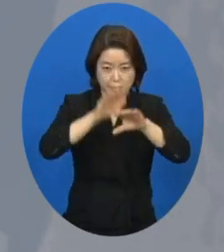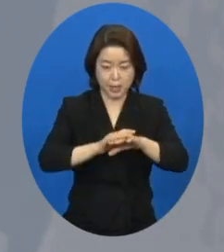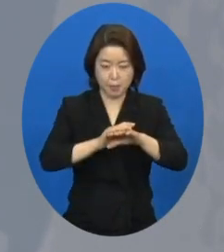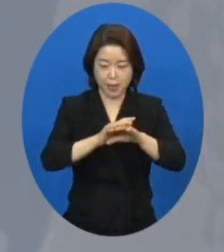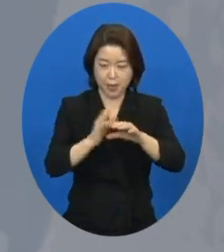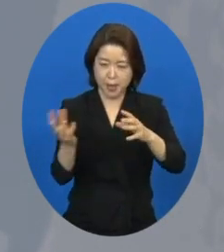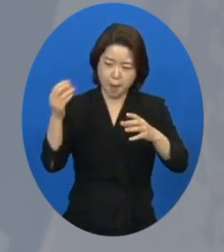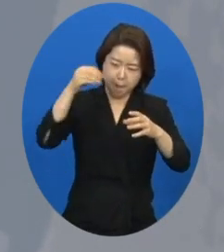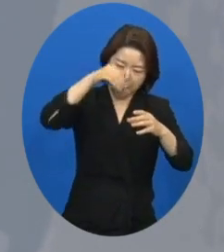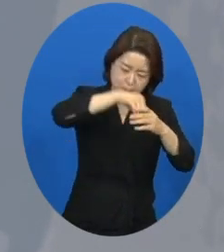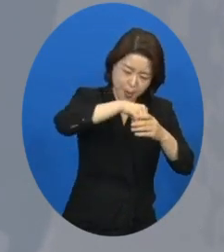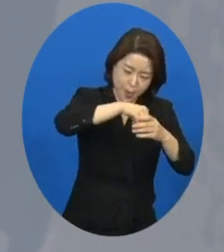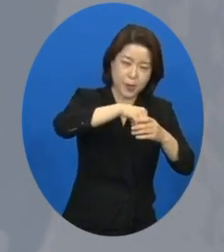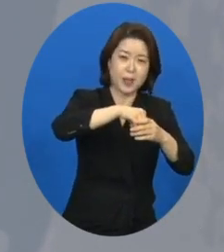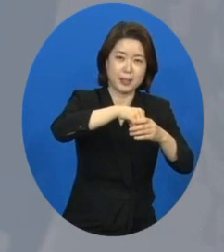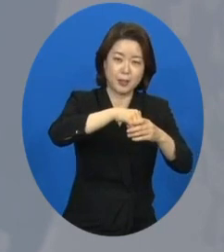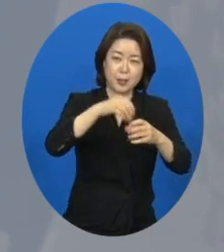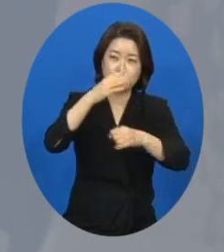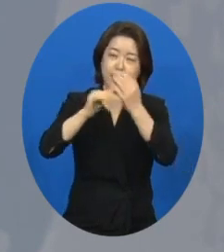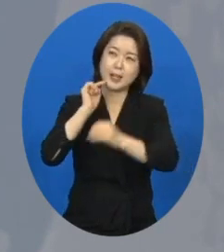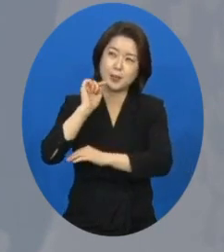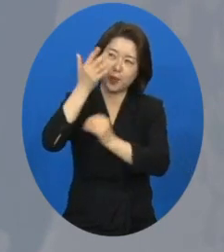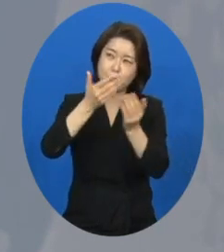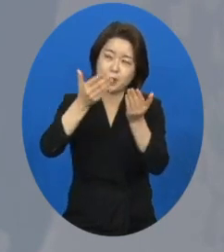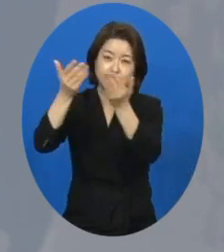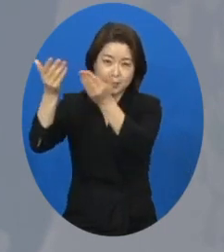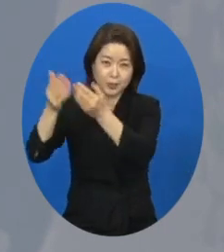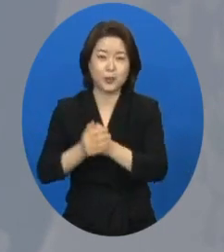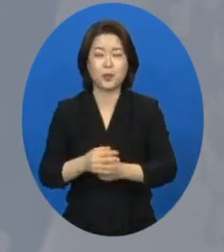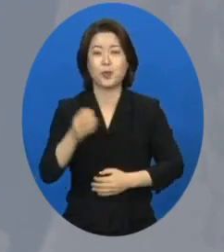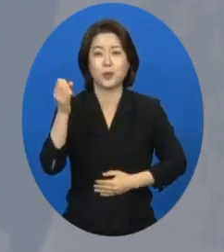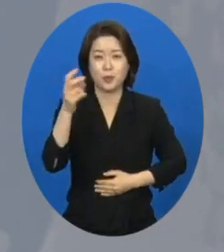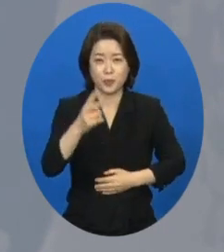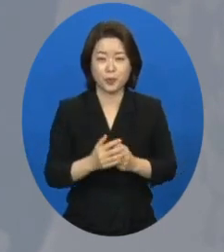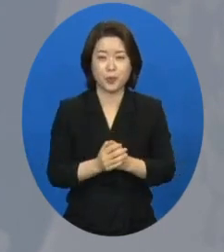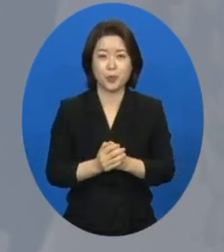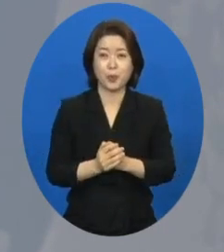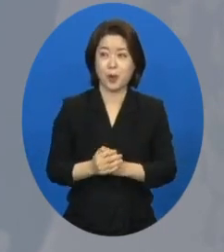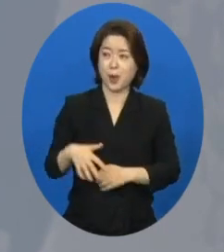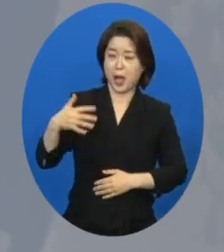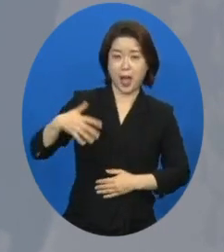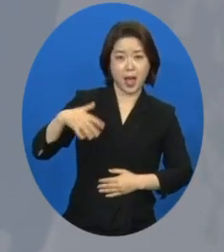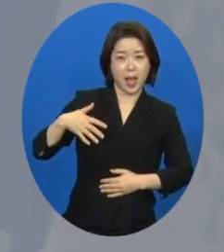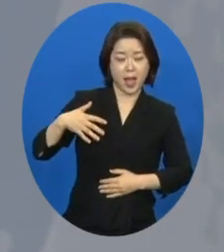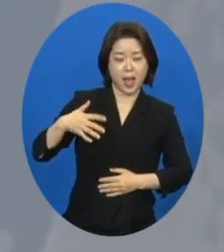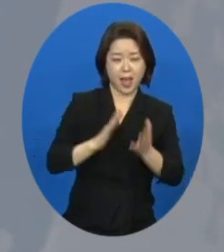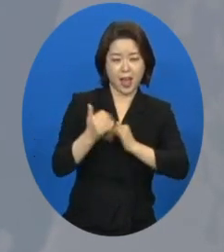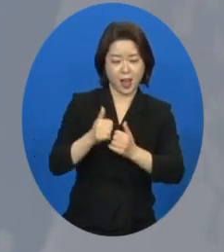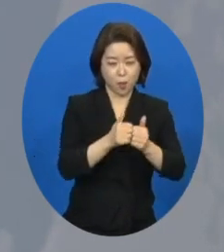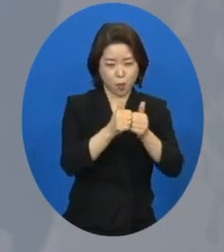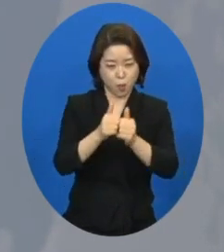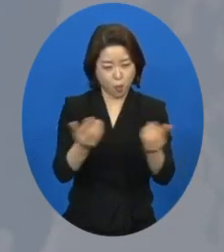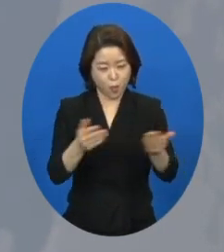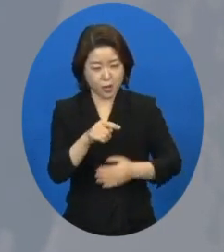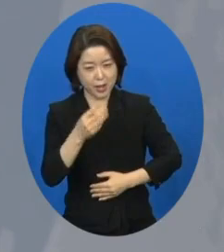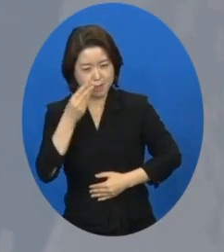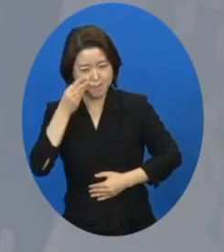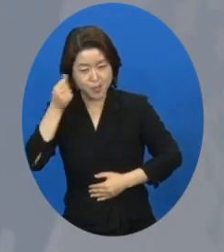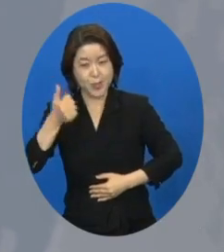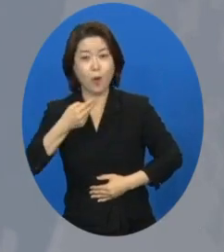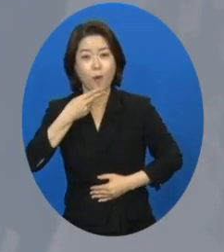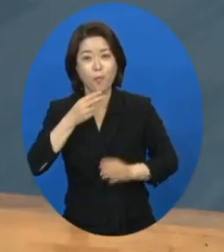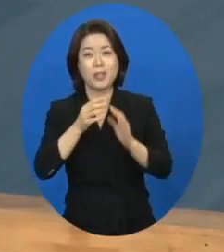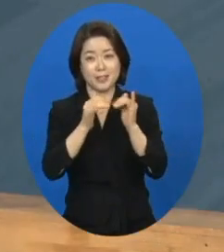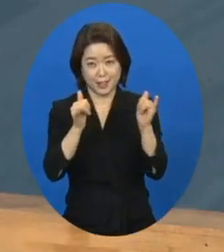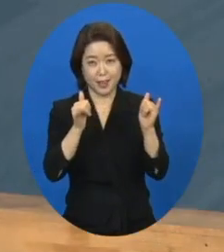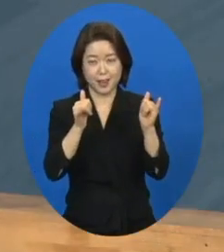담아서 하나님께 영광도 돌리고 또 아직까지 예수님과 동행하는 일에 대해서 익숙하지 않은